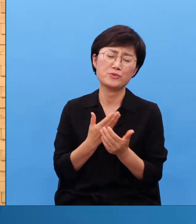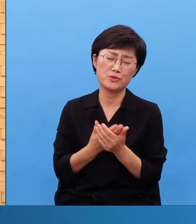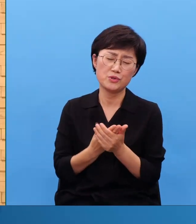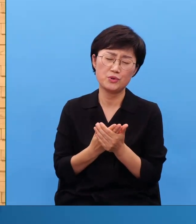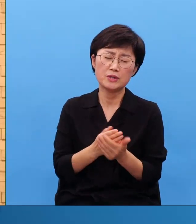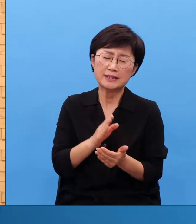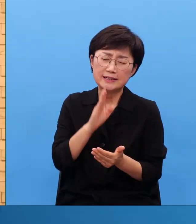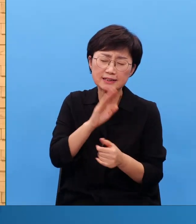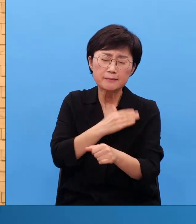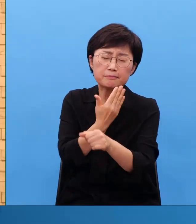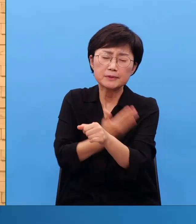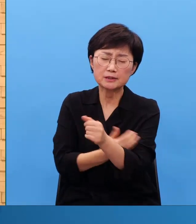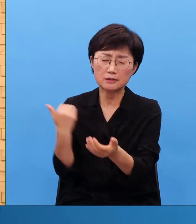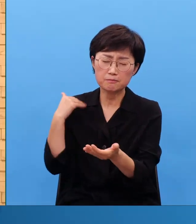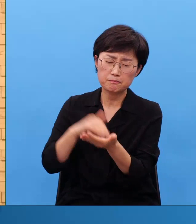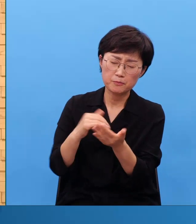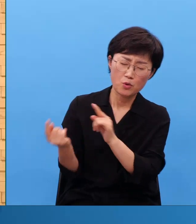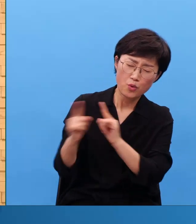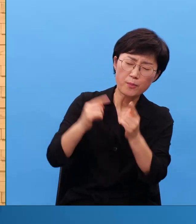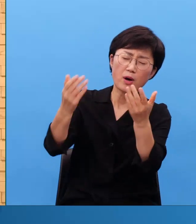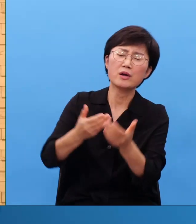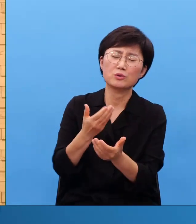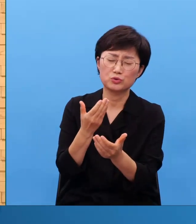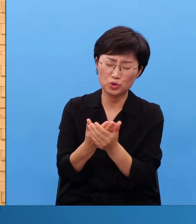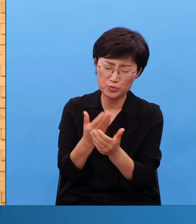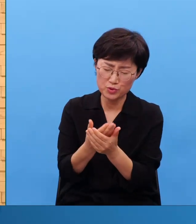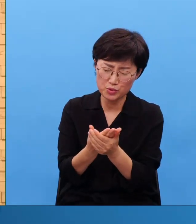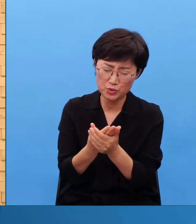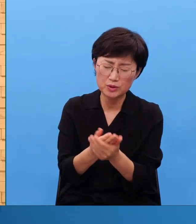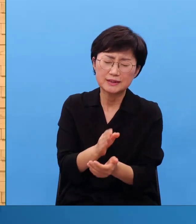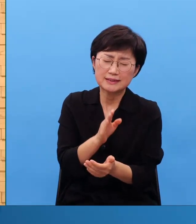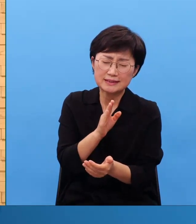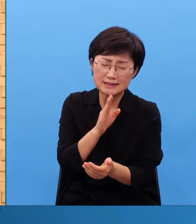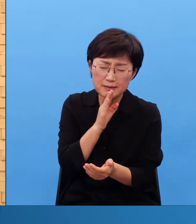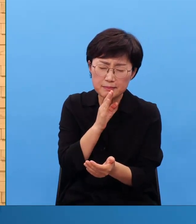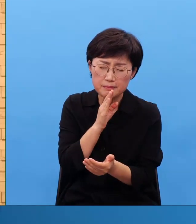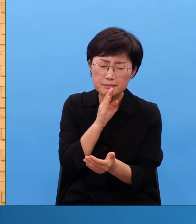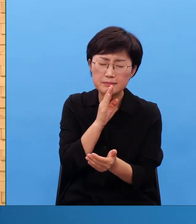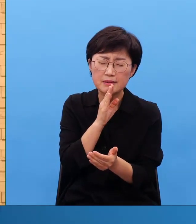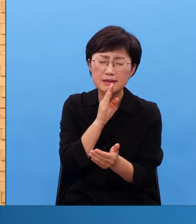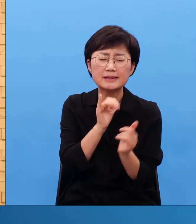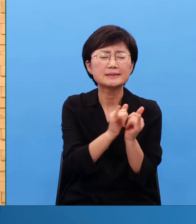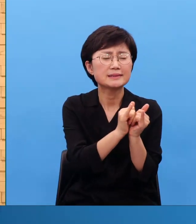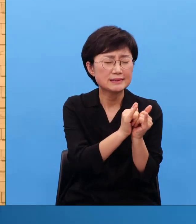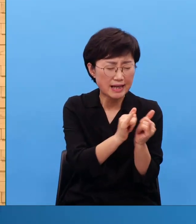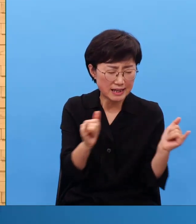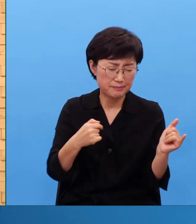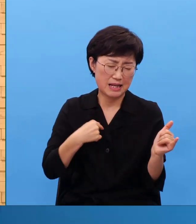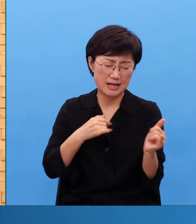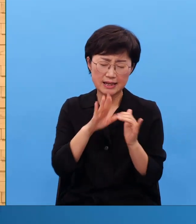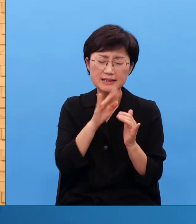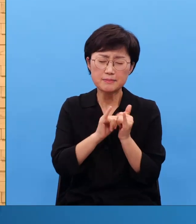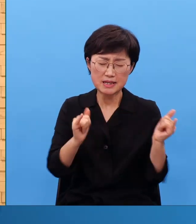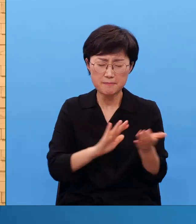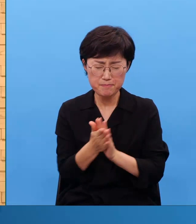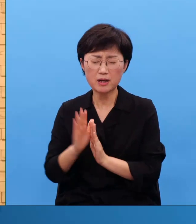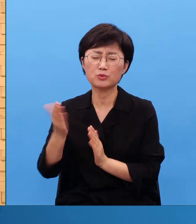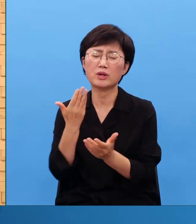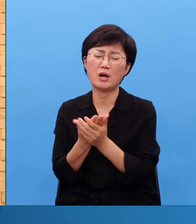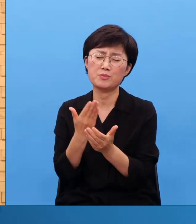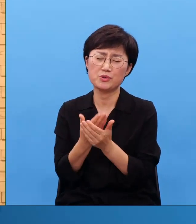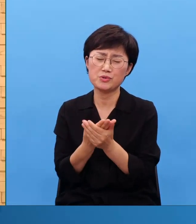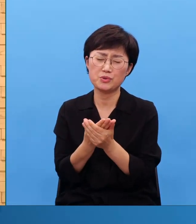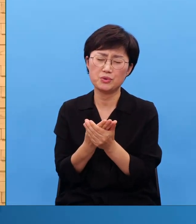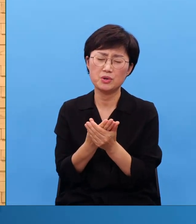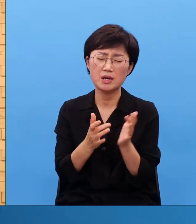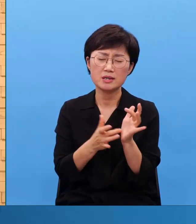gospel. 능력을 회복하게 May we 하옵소서. restore true power. 참된 사람을 회복하게 해 And may 주옵소서. we be able to restore true 예수 people.